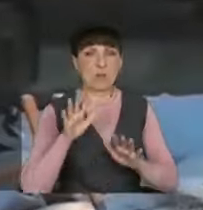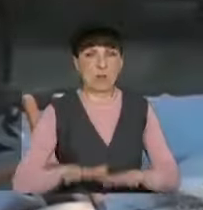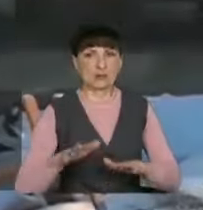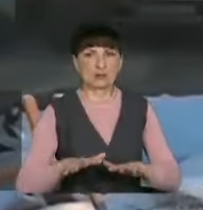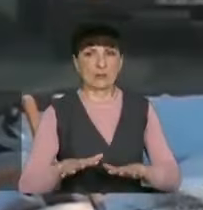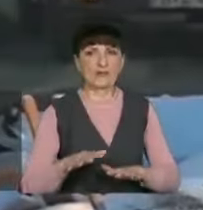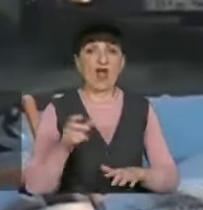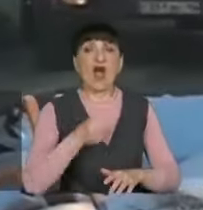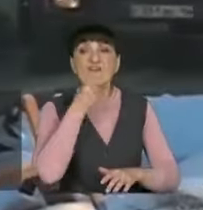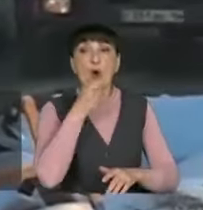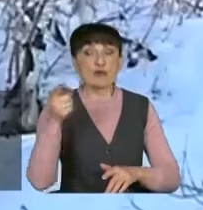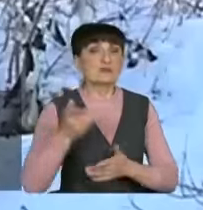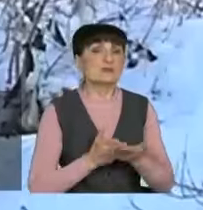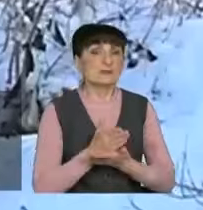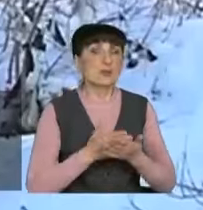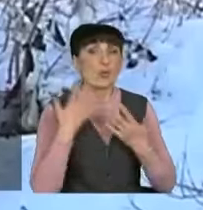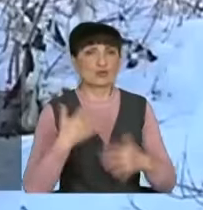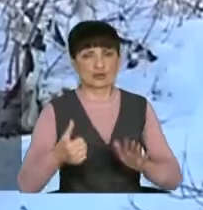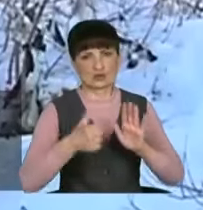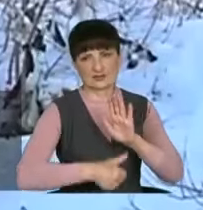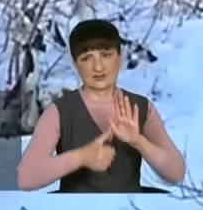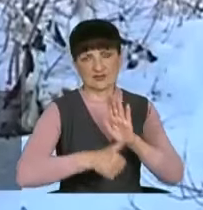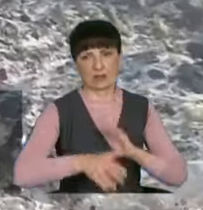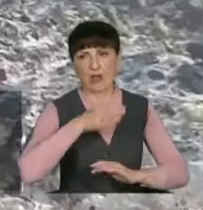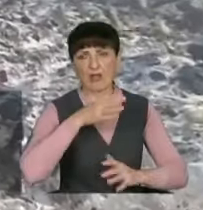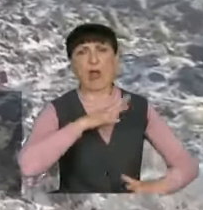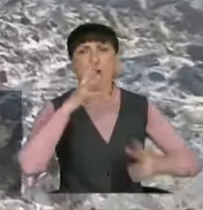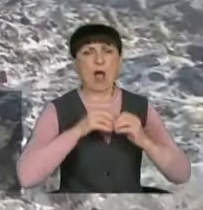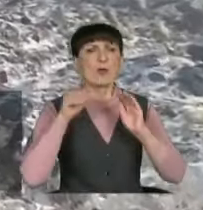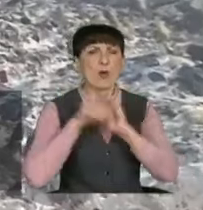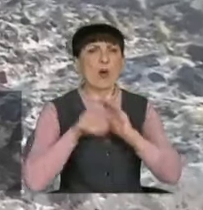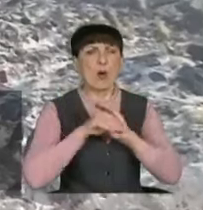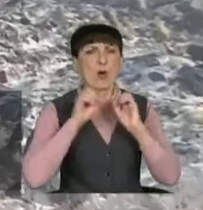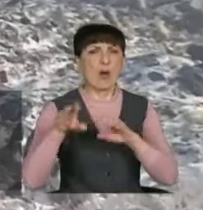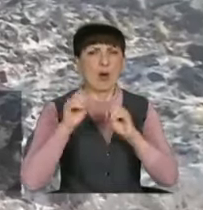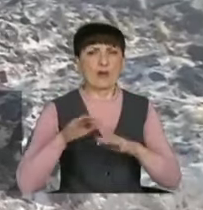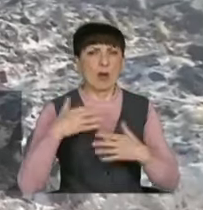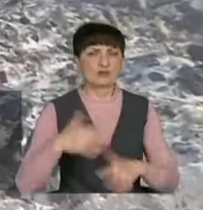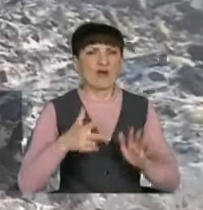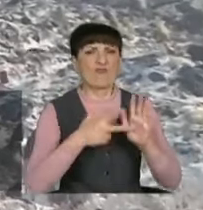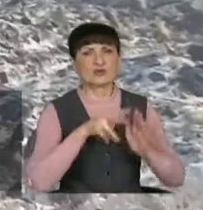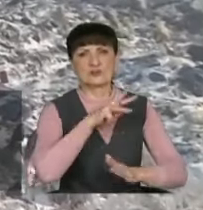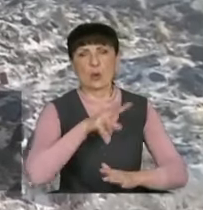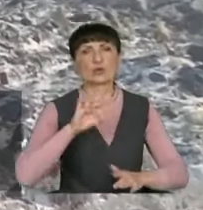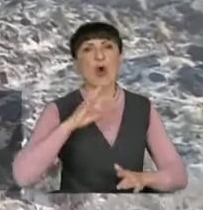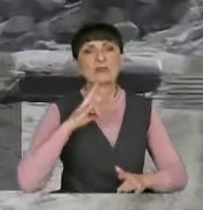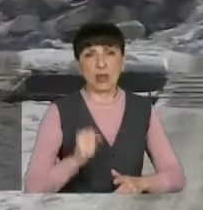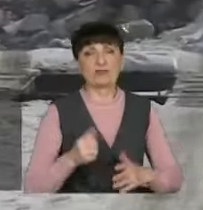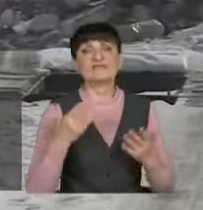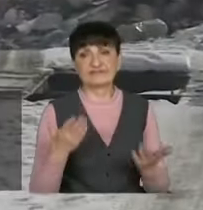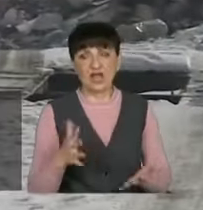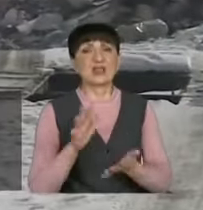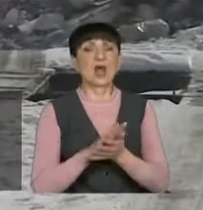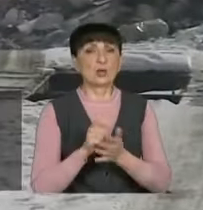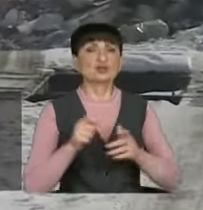Между тем, возраст городской свалки давно перешагнул за 60 лет, а объемы накопленных там отходов – выше 8 миллионов тонн. Неудивительно, что и